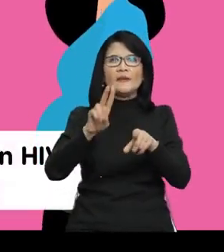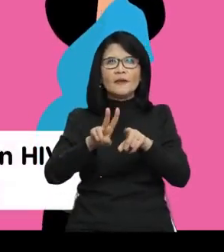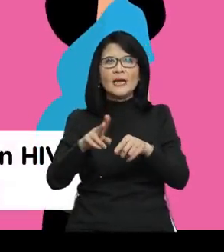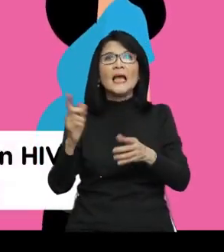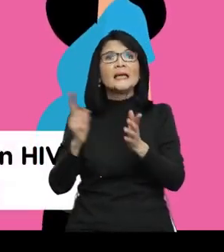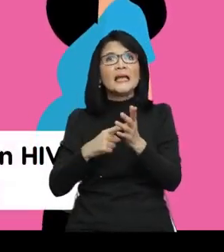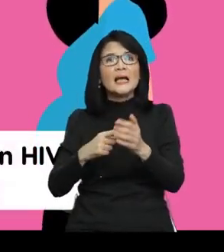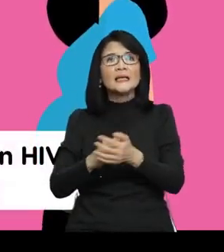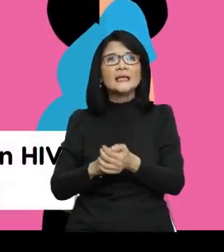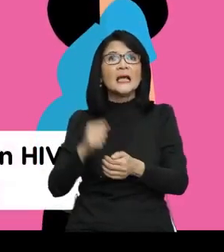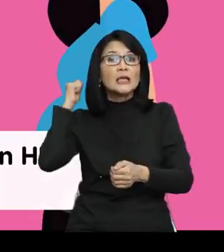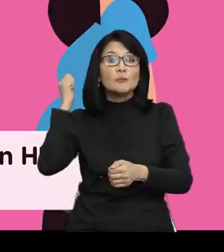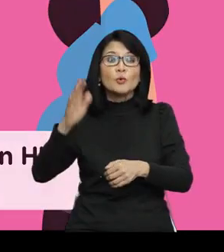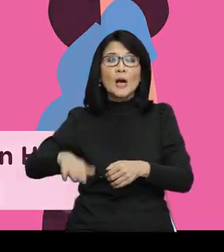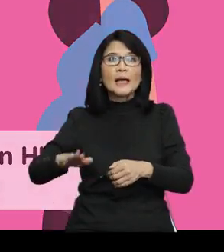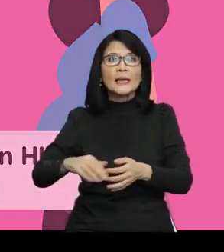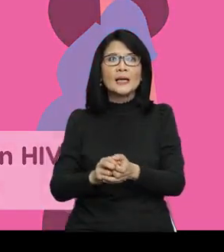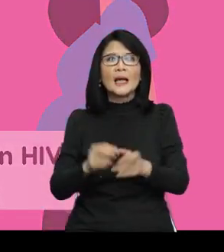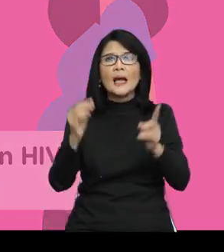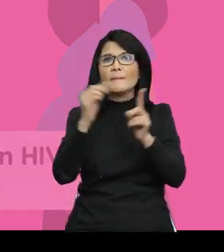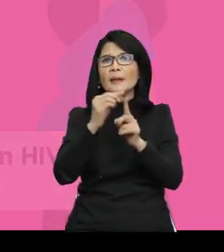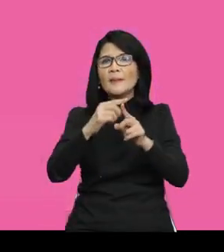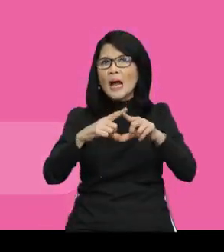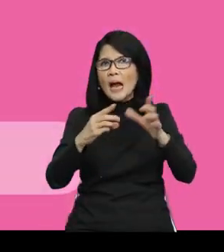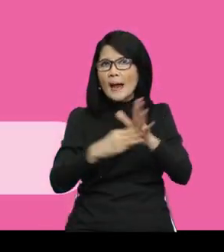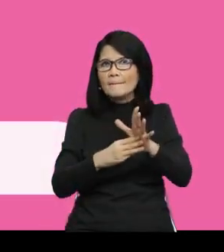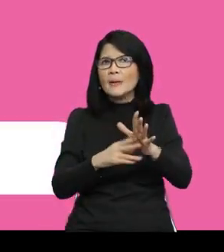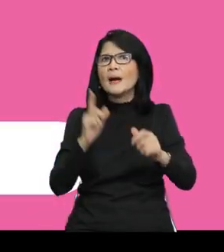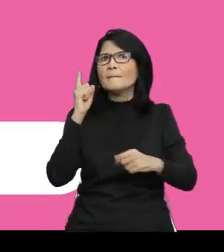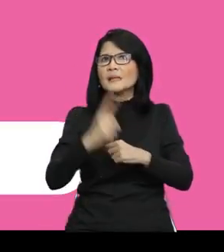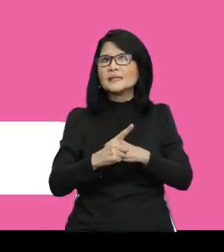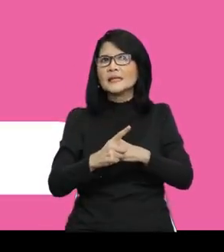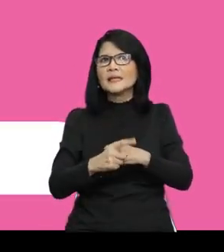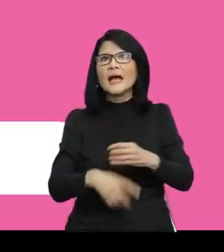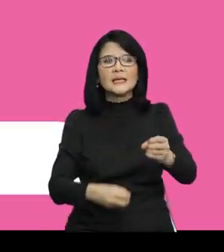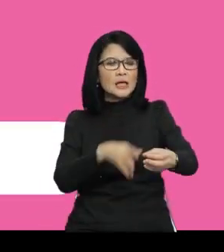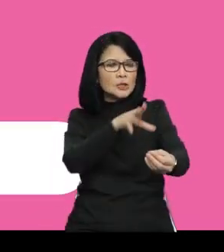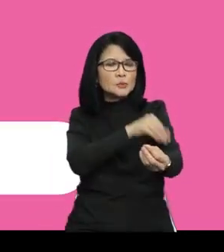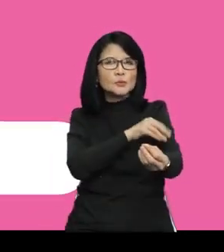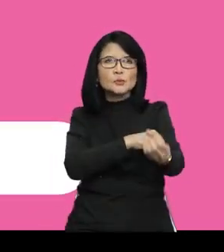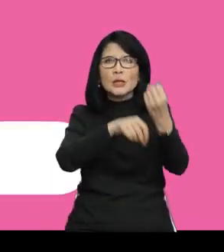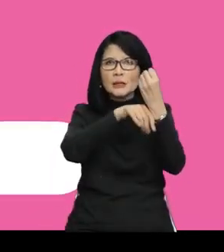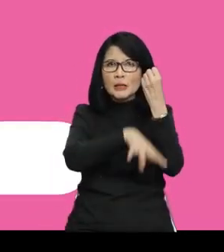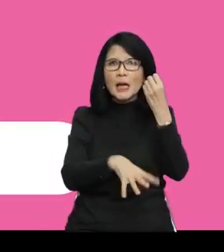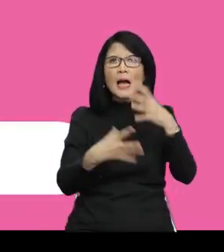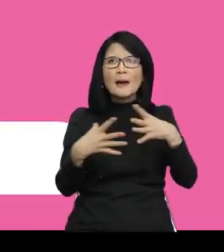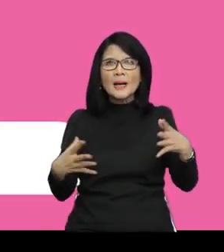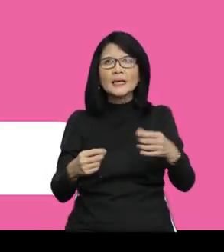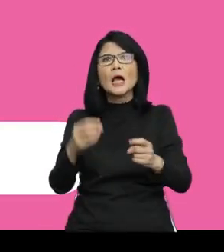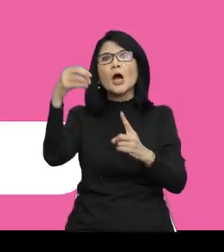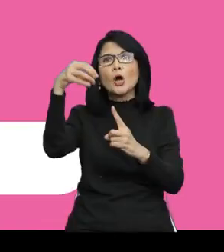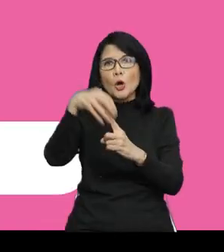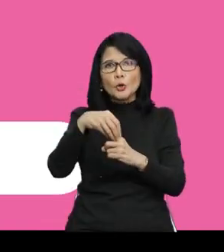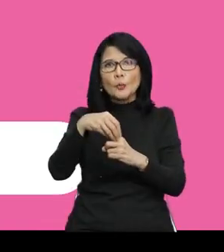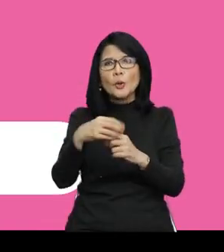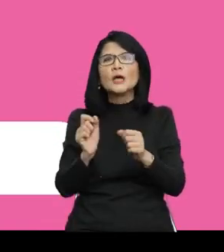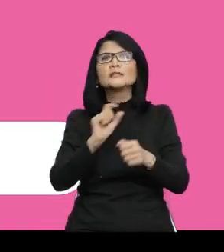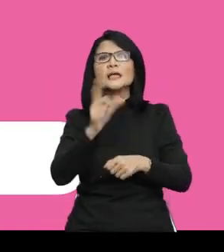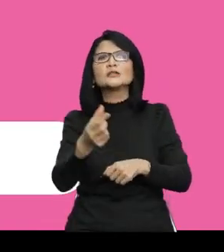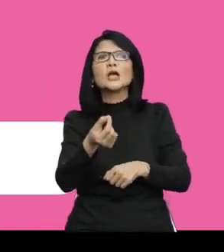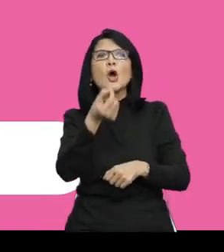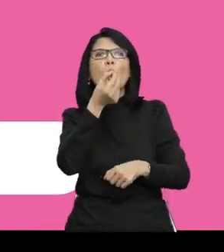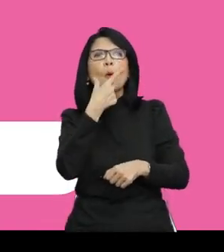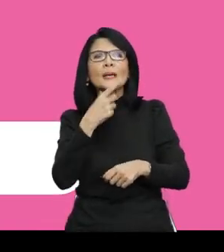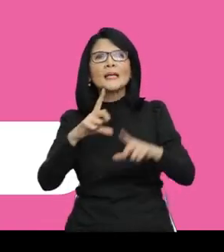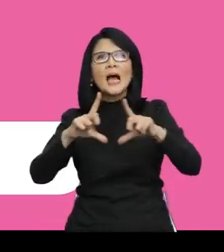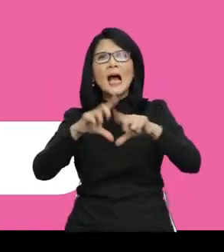HIV dari ibu ke anak. PPAM juga memastikan ketersediaan transfusi darah aman, kondom, keberlanjutan obat